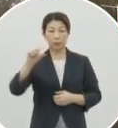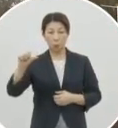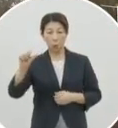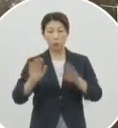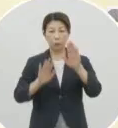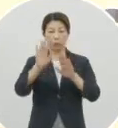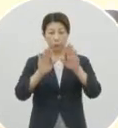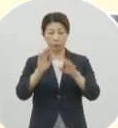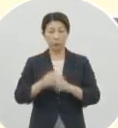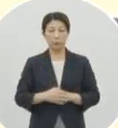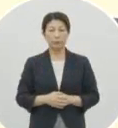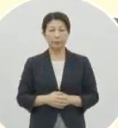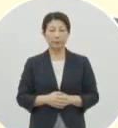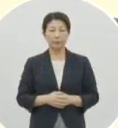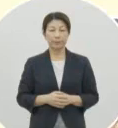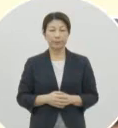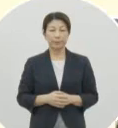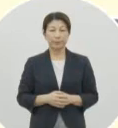よ。